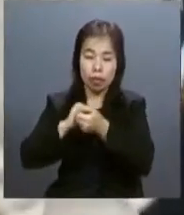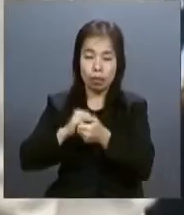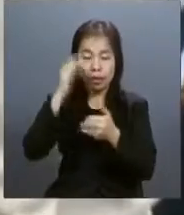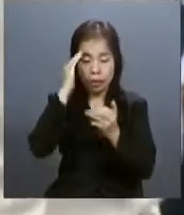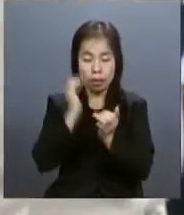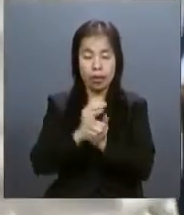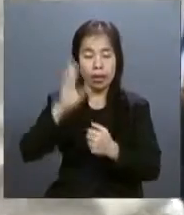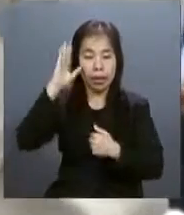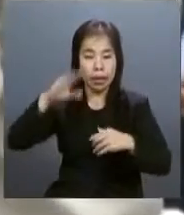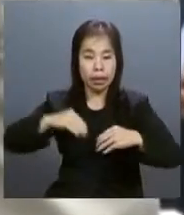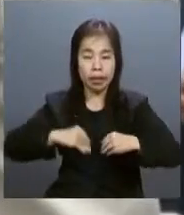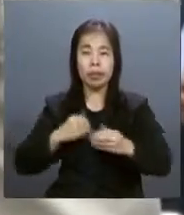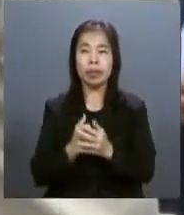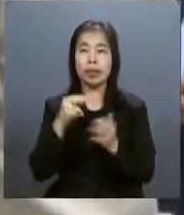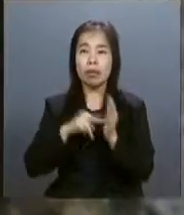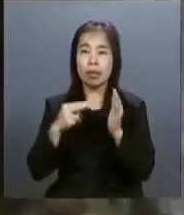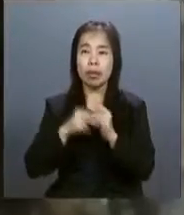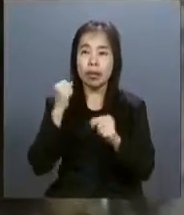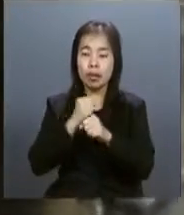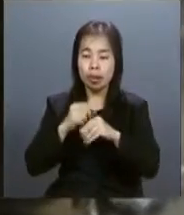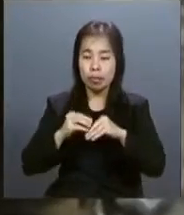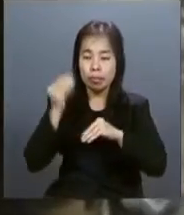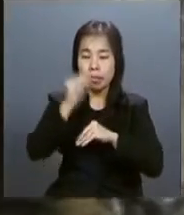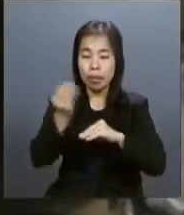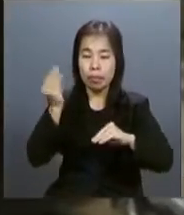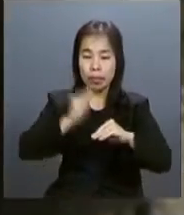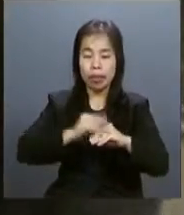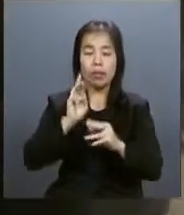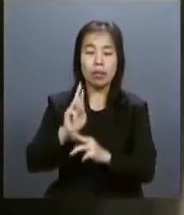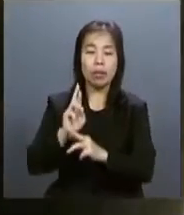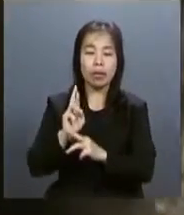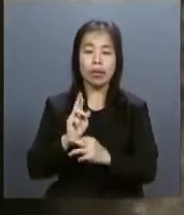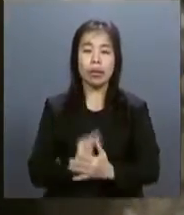เต็มที่พร้อมกับชะลอการขยายเขตไฟฟ้าออกไปก่อนครับ